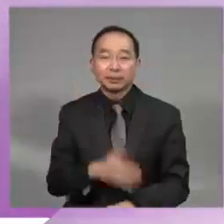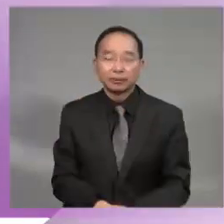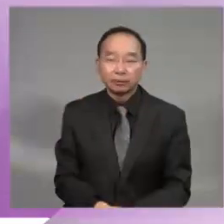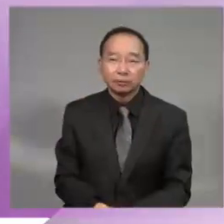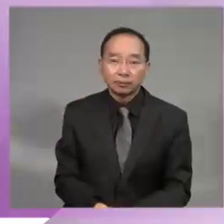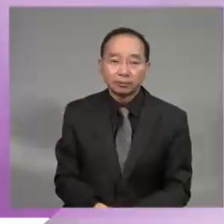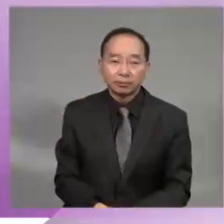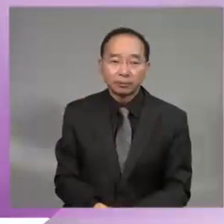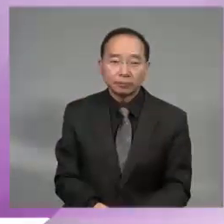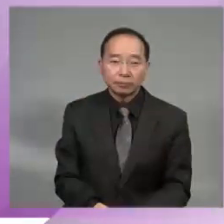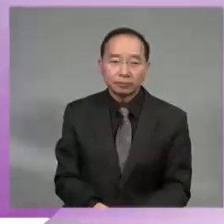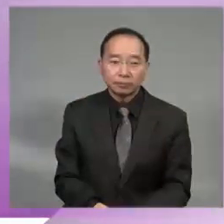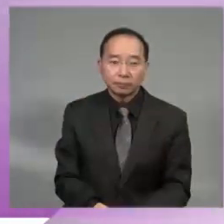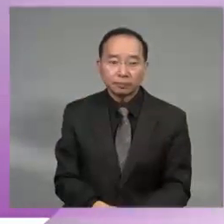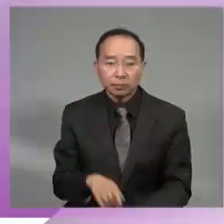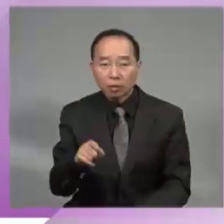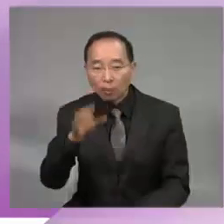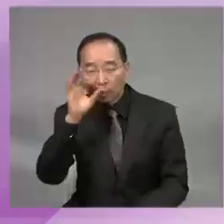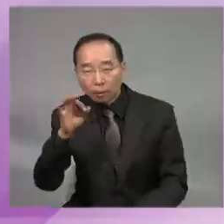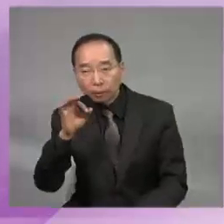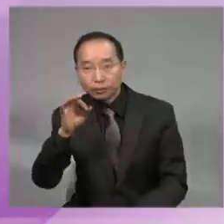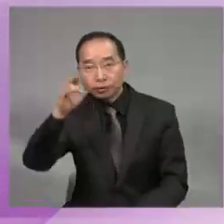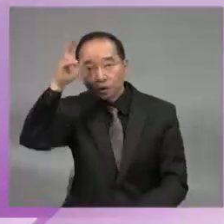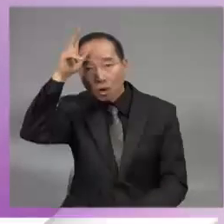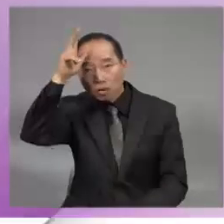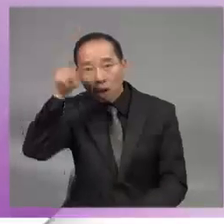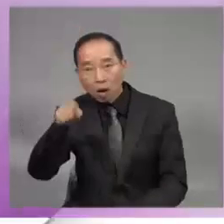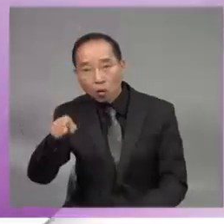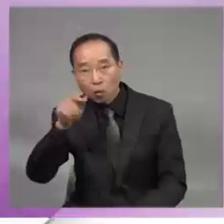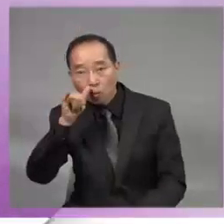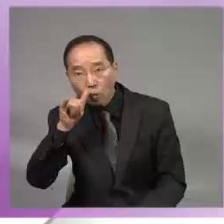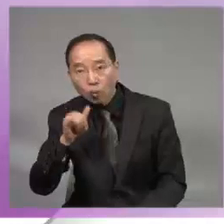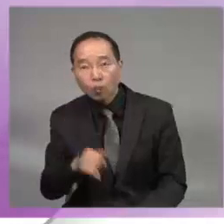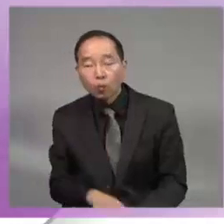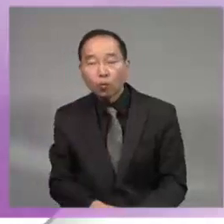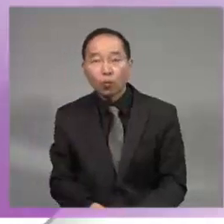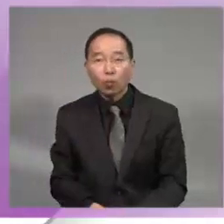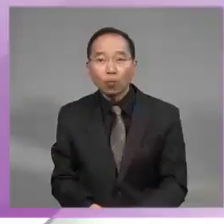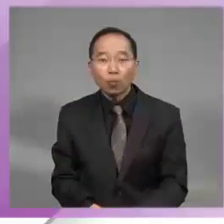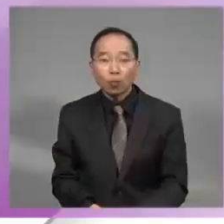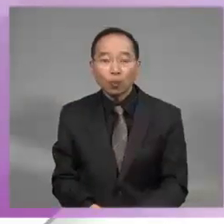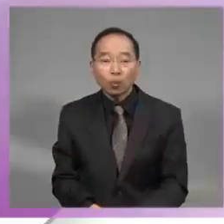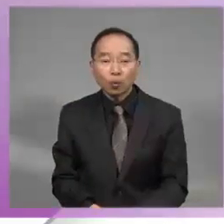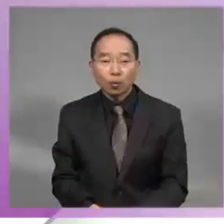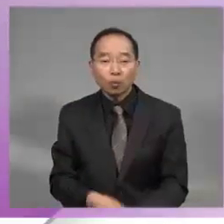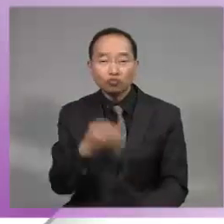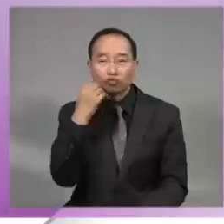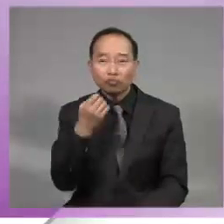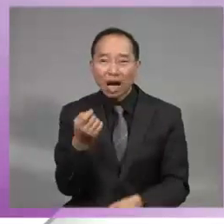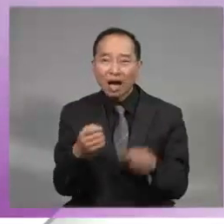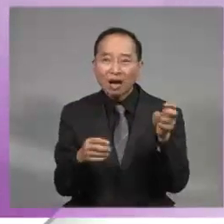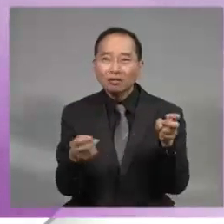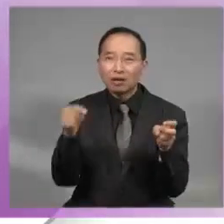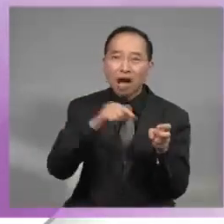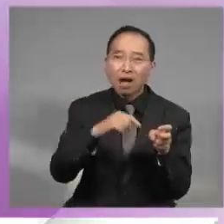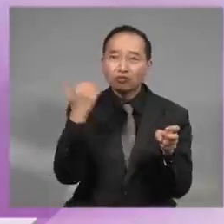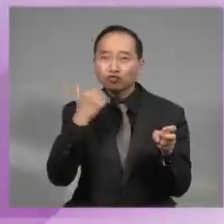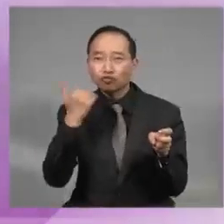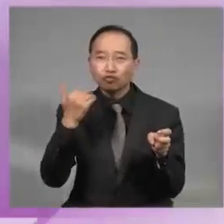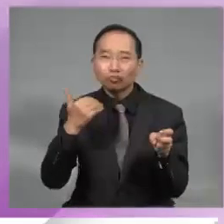문 사이로 지금 경찰관 분이 보이시는 것 같은데요. 네. 자, 누가 더 타느냐 마느냐 지금.